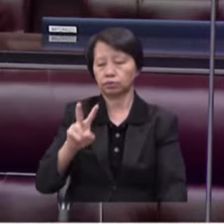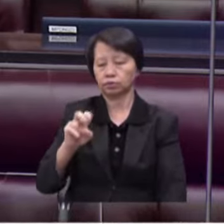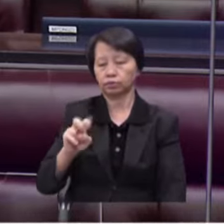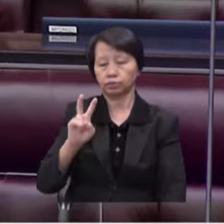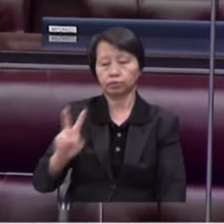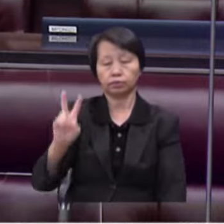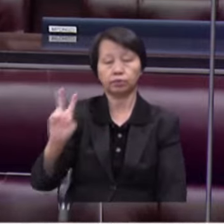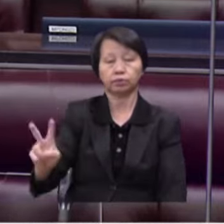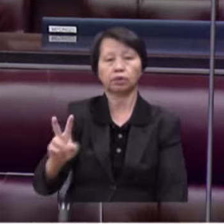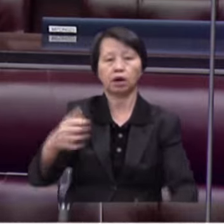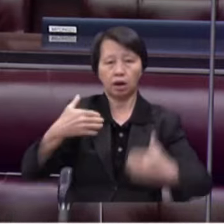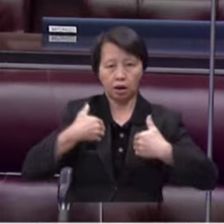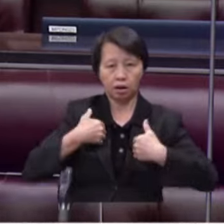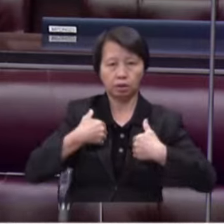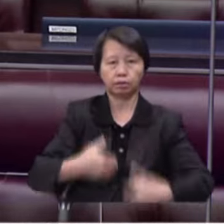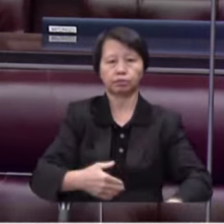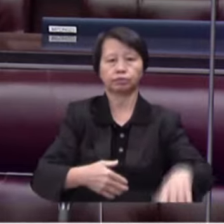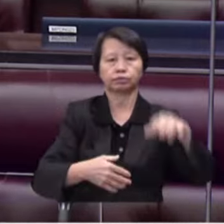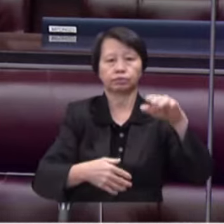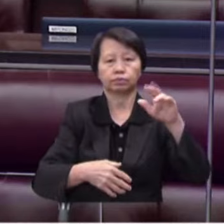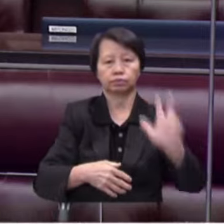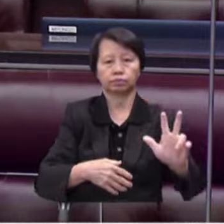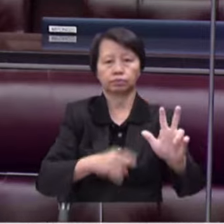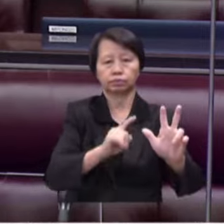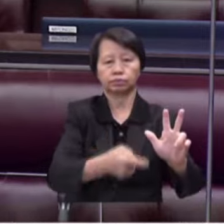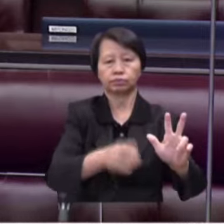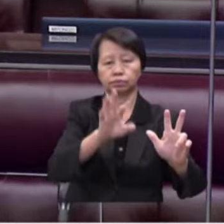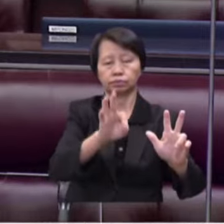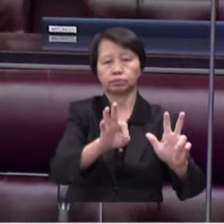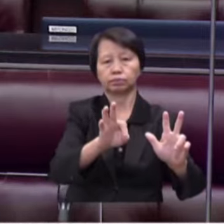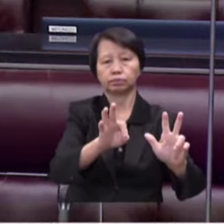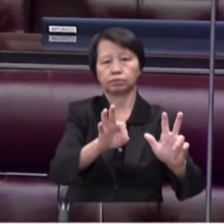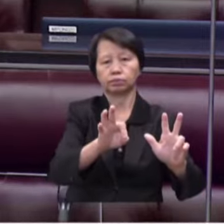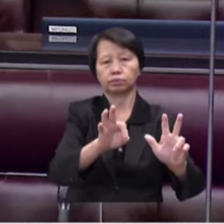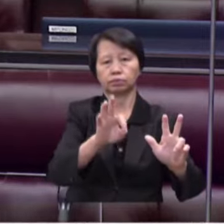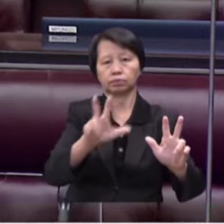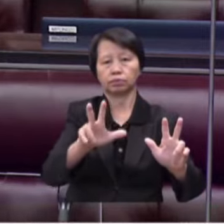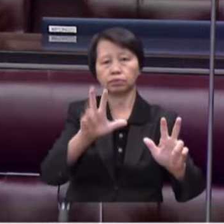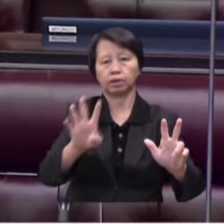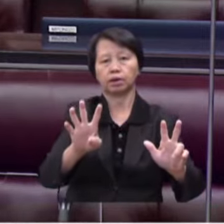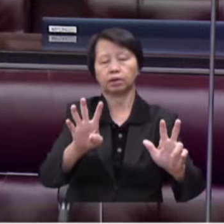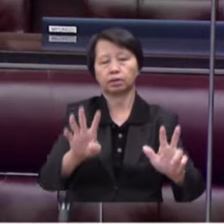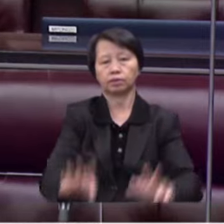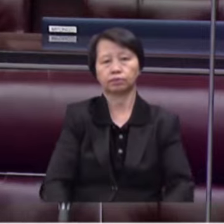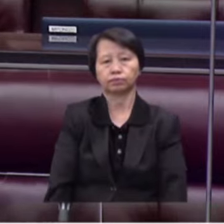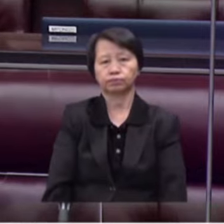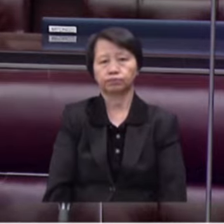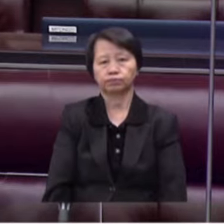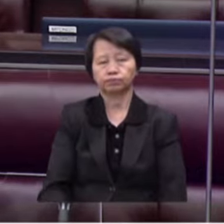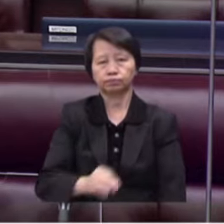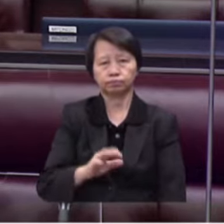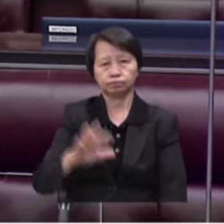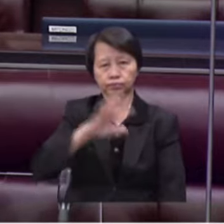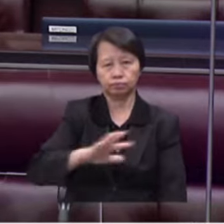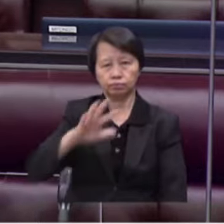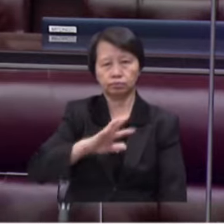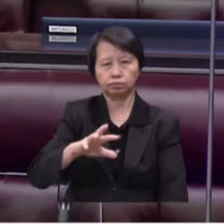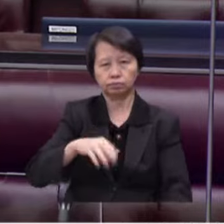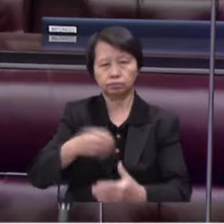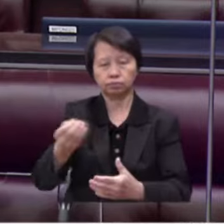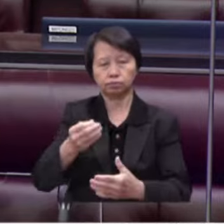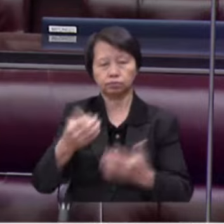2022 adalah seramai 3.934 dan anggaran keluaran